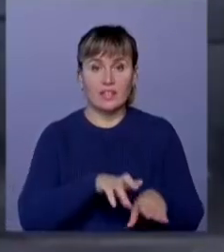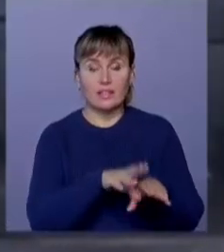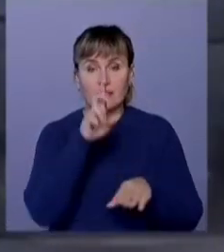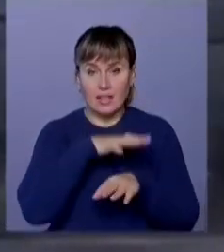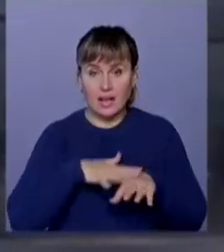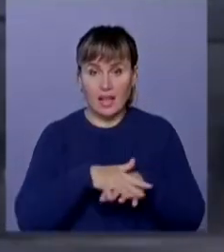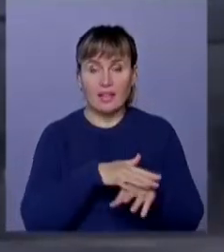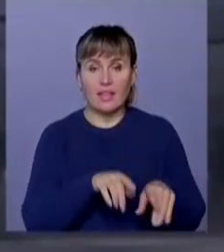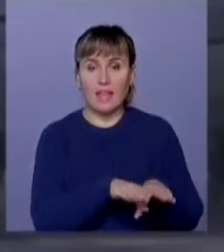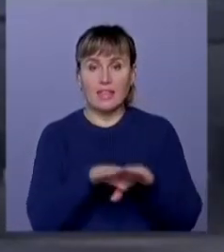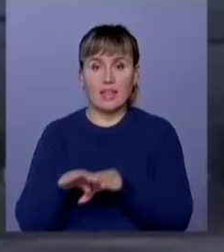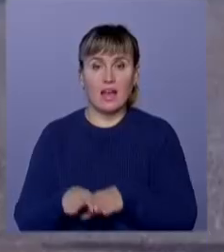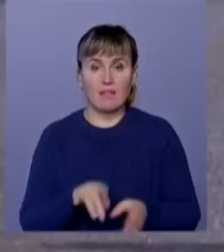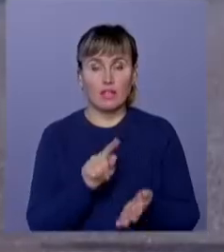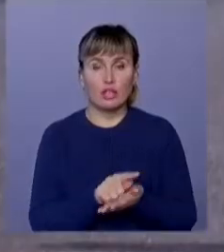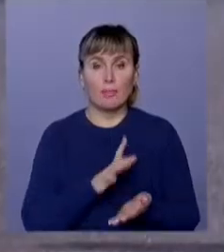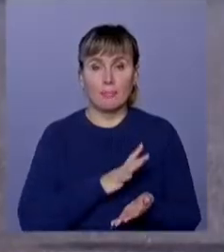этого союза одинаковыми.